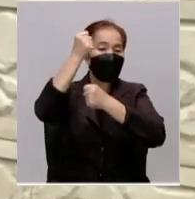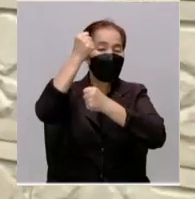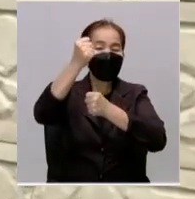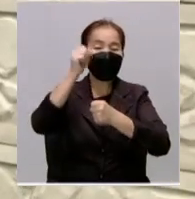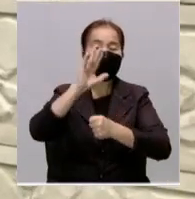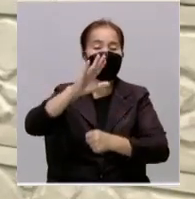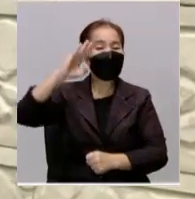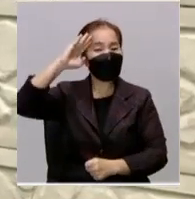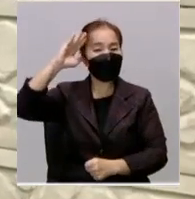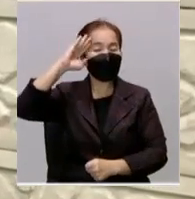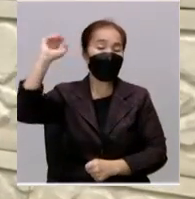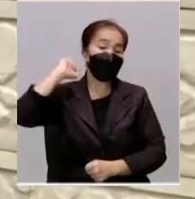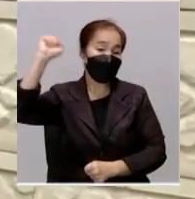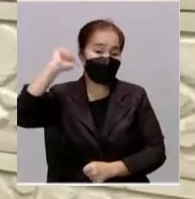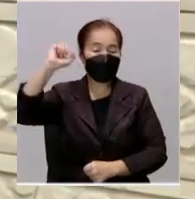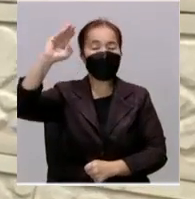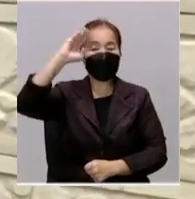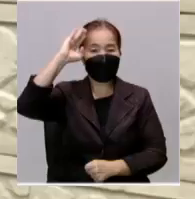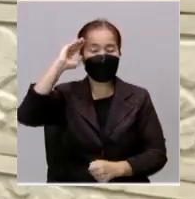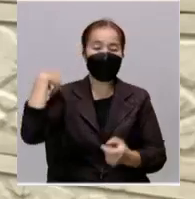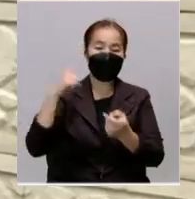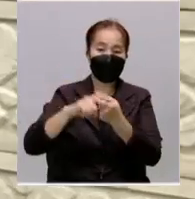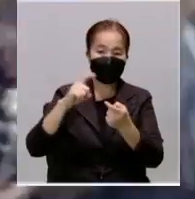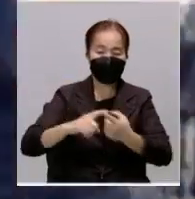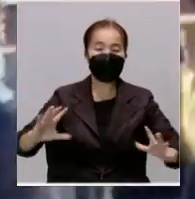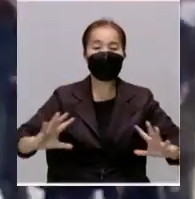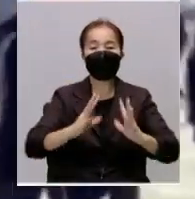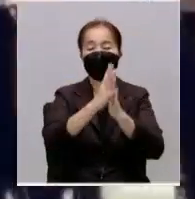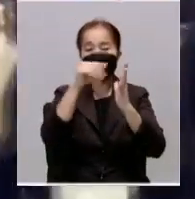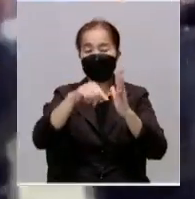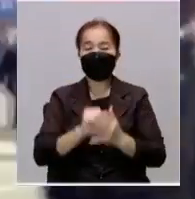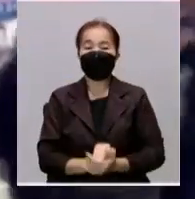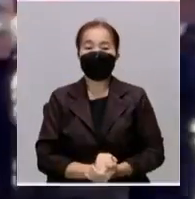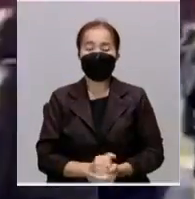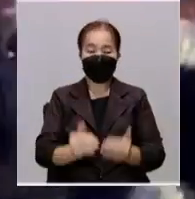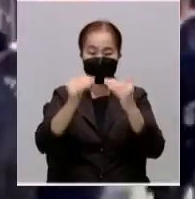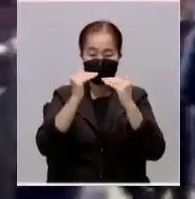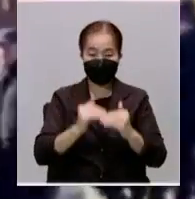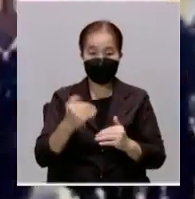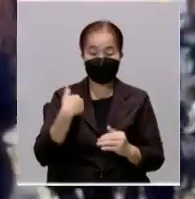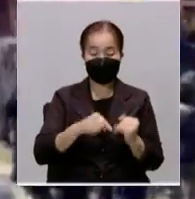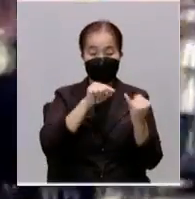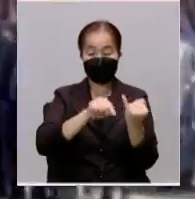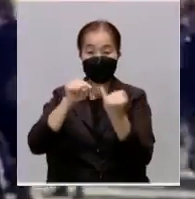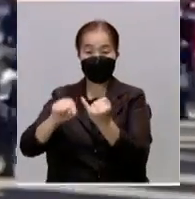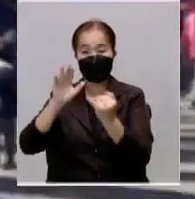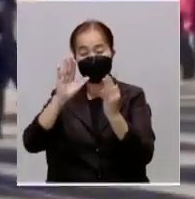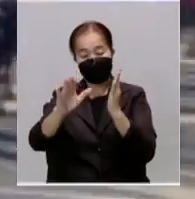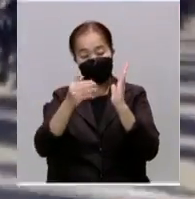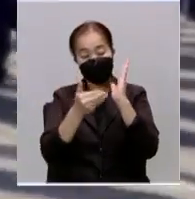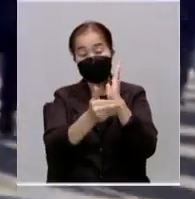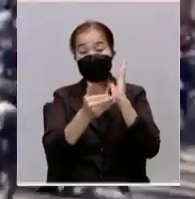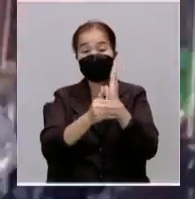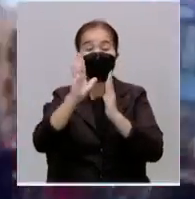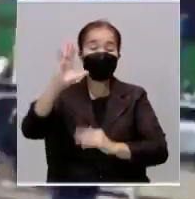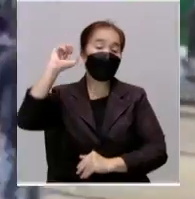ทหารยูเครนกับทหารรัสเซียในเมืองนี้ครับโดยจังหวัดโดเนสก์1ใน2จังหวัดภาคตะวันออกของยูเครนที่แยกตัวเป็นอิ